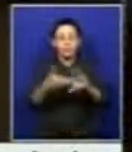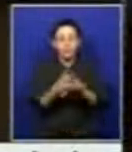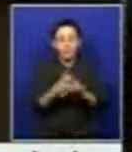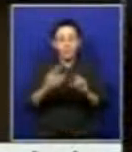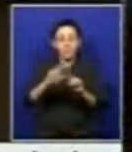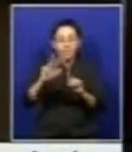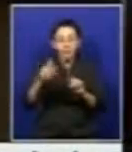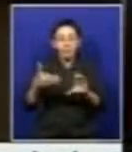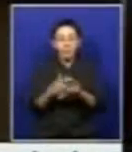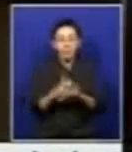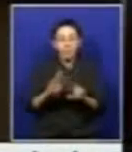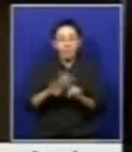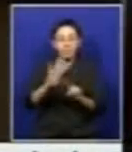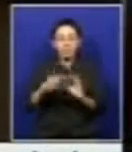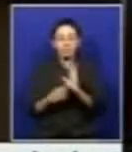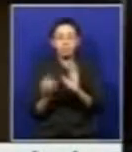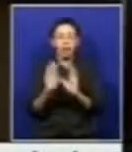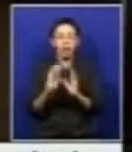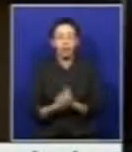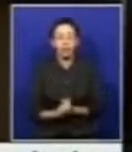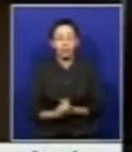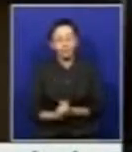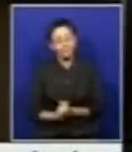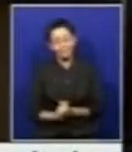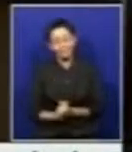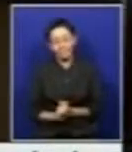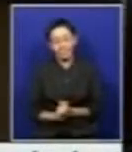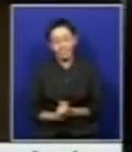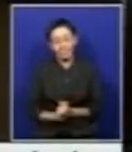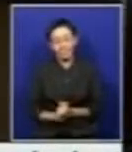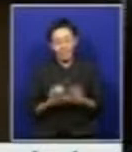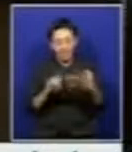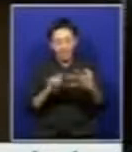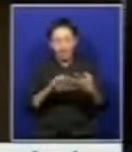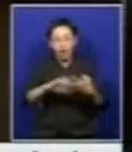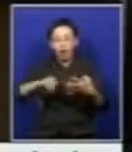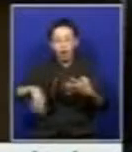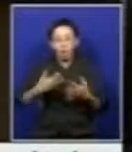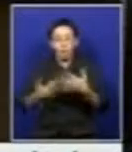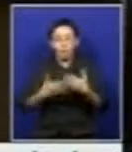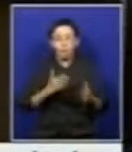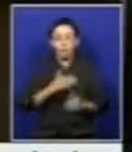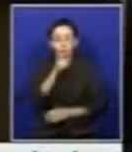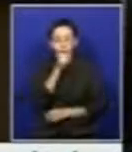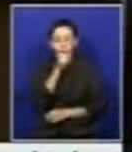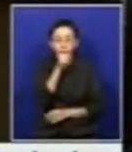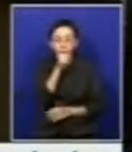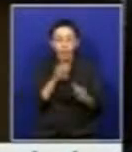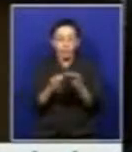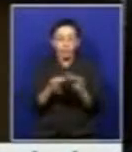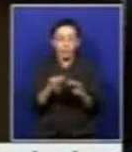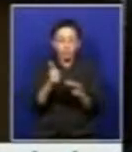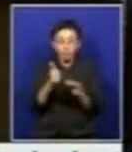าะสมที่จะนำเสนอเลยครับปรับลดออกไปไม่เป็นไรครับผมพออธิบายได้จากสไลด์แผ่น